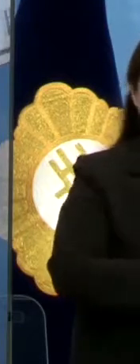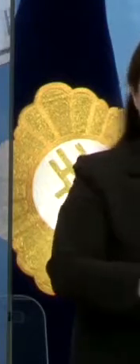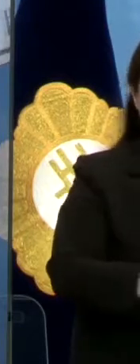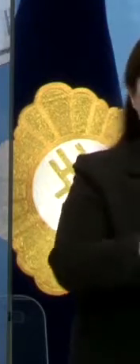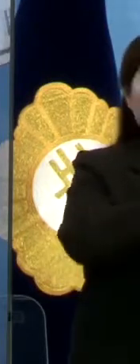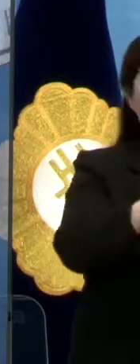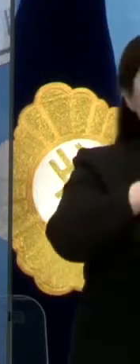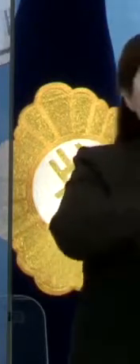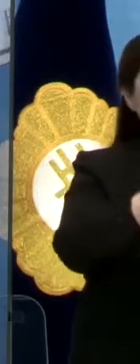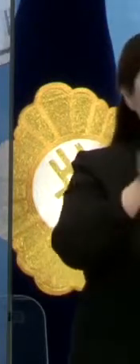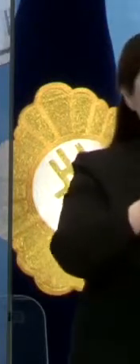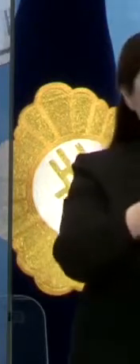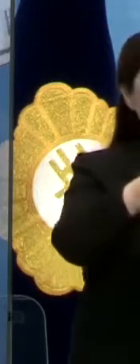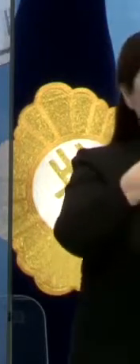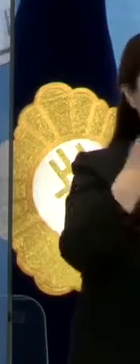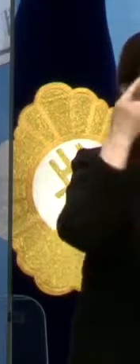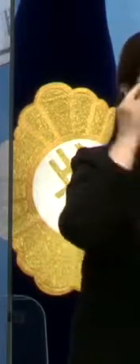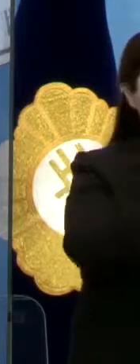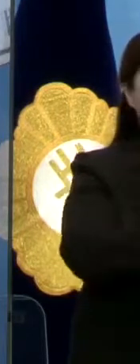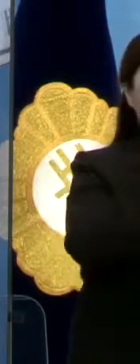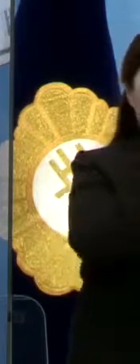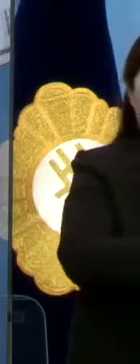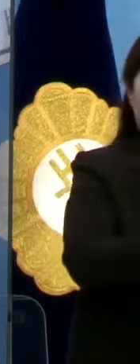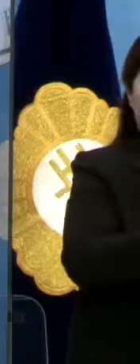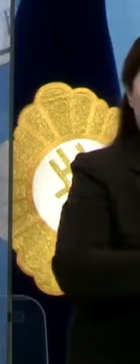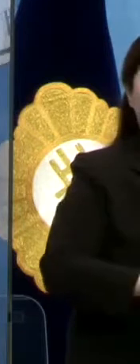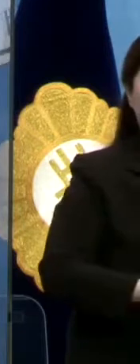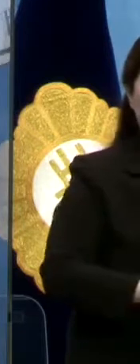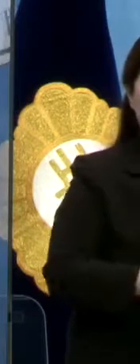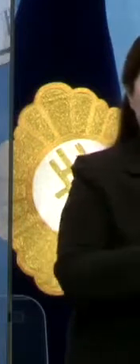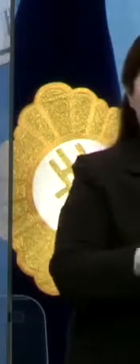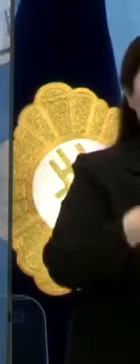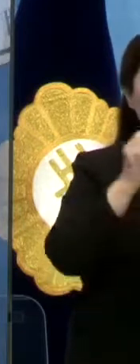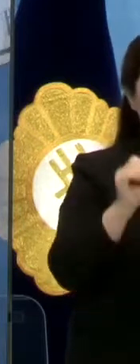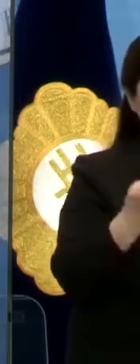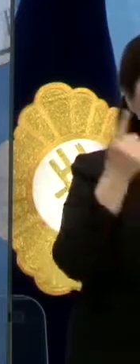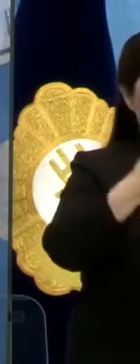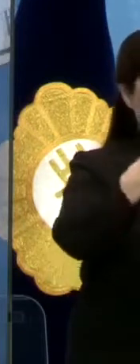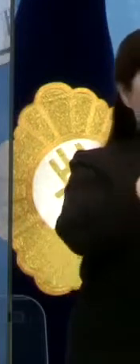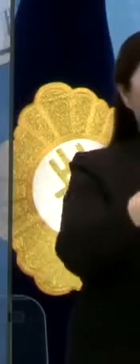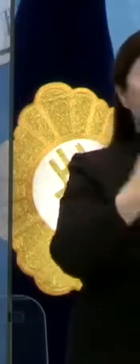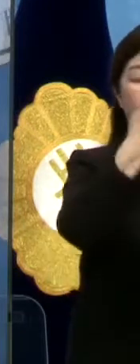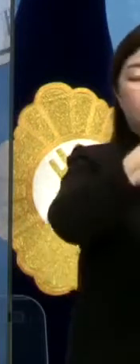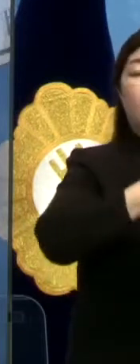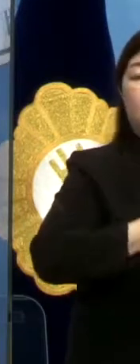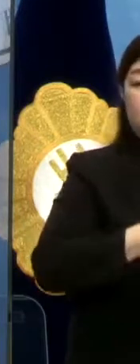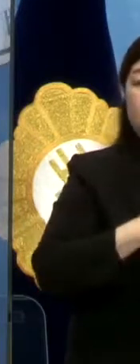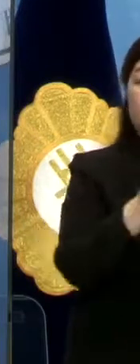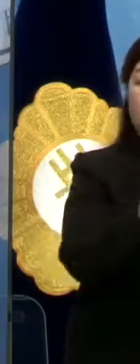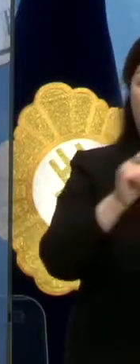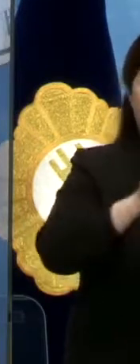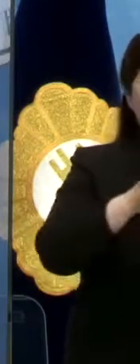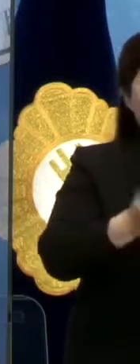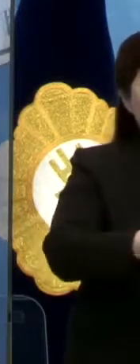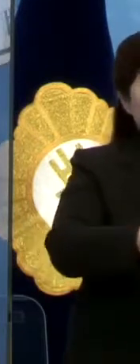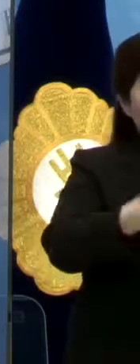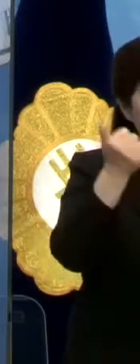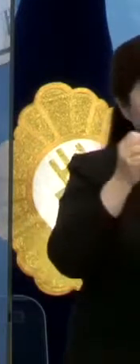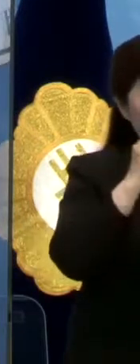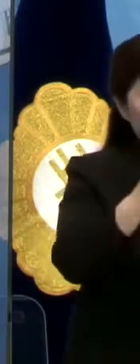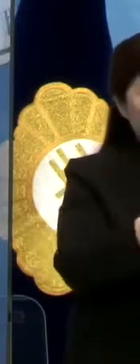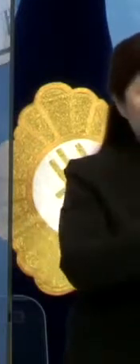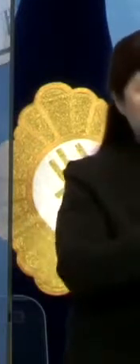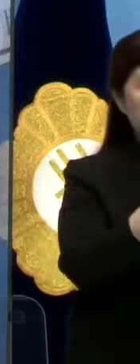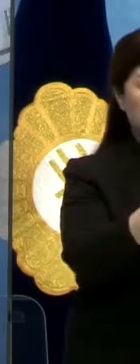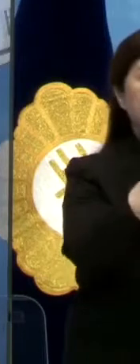평화상 추천 운동을 통해서 감사할 줄 아는 문화를 만드는 것이었고 인간성에 대한 희망을 전파하는